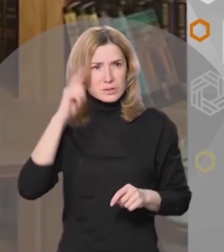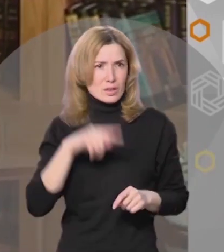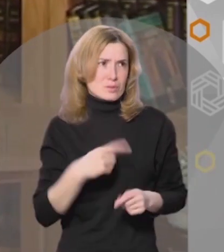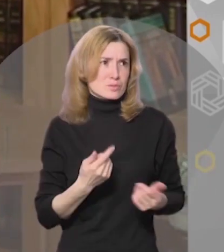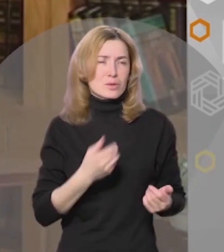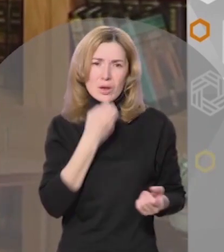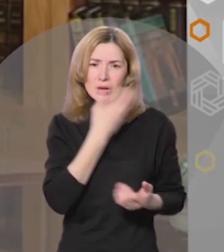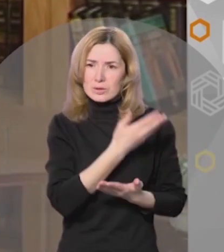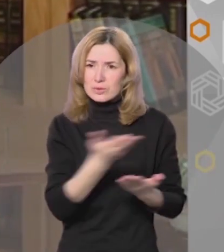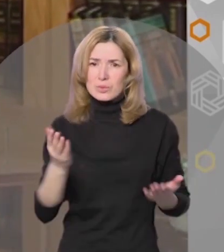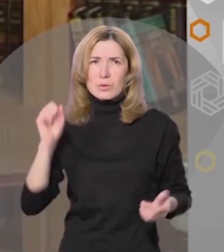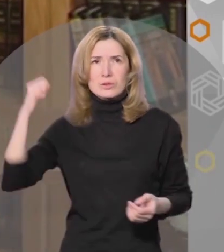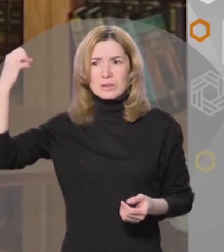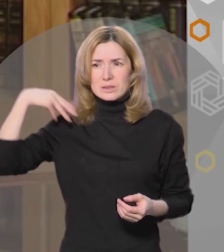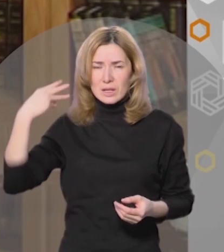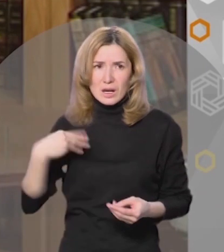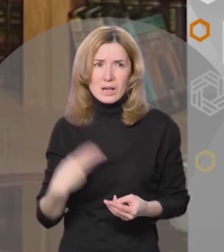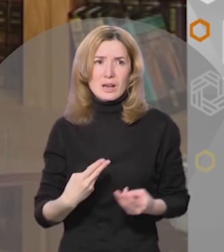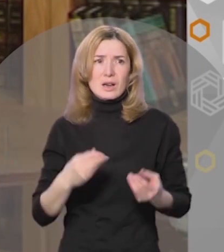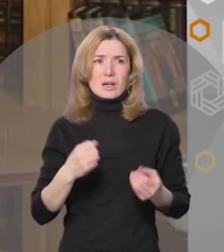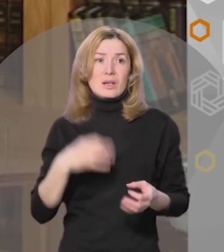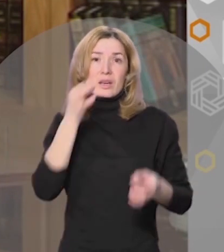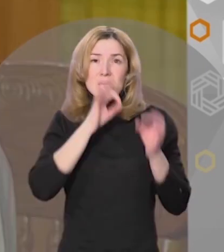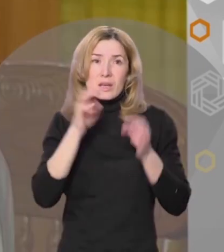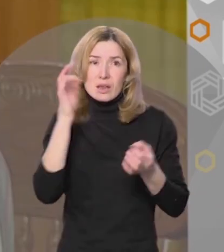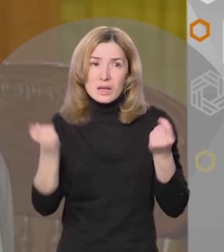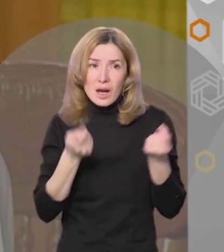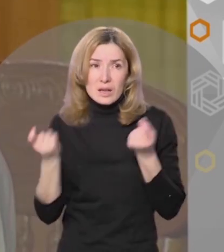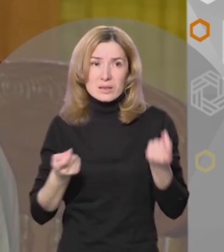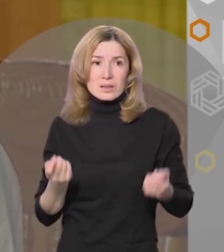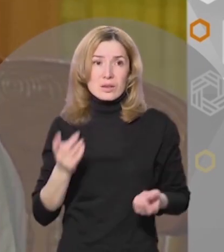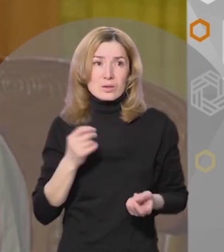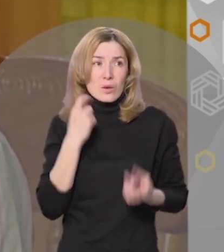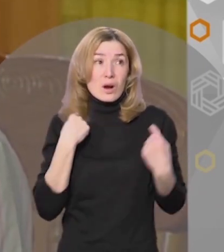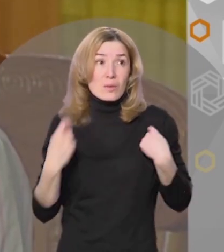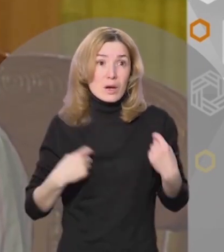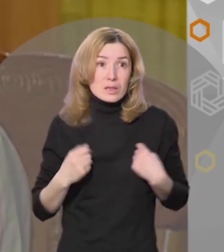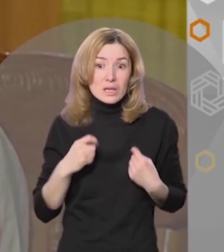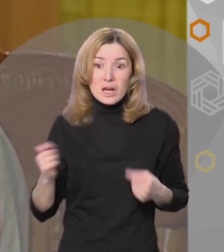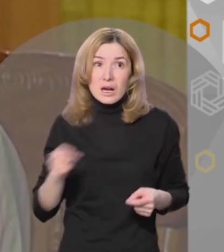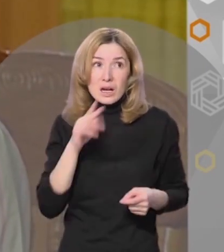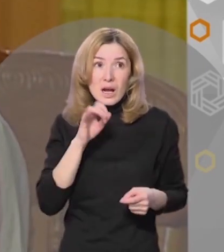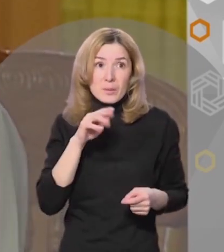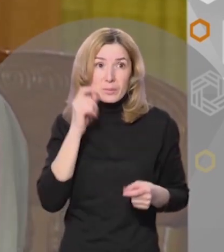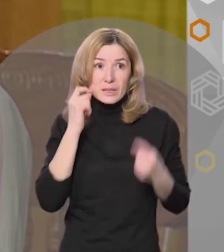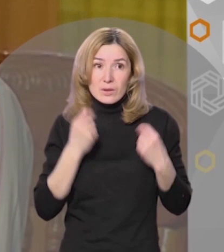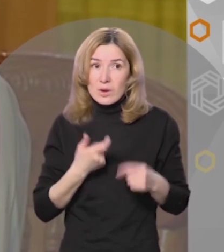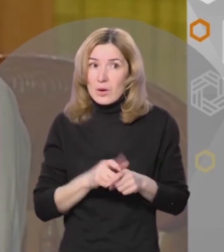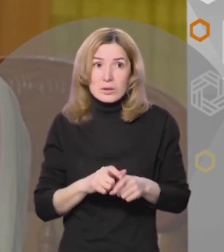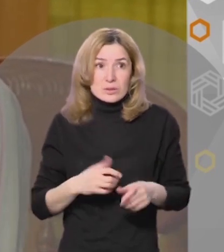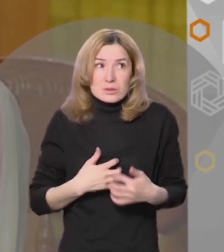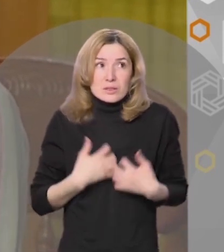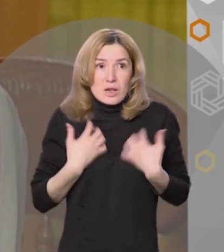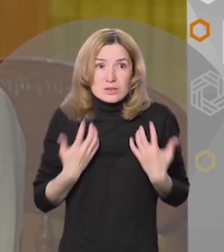Можно поплавать в речке, позагорать, полакомиться ягодами. Но комары и крапива – это